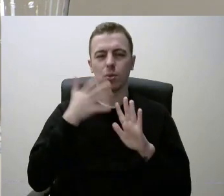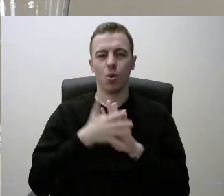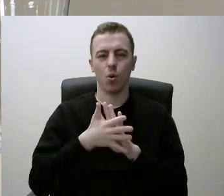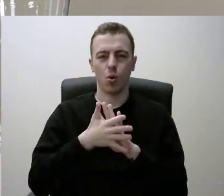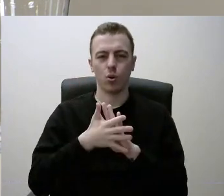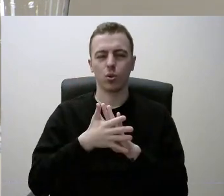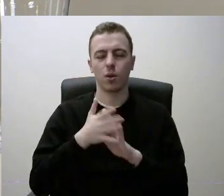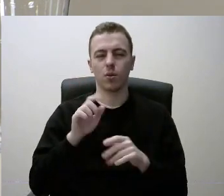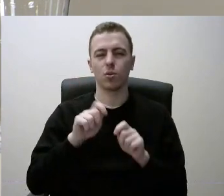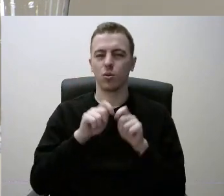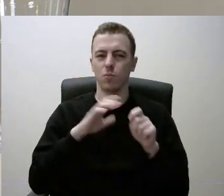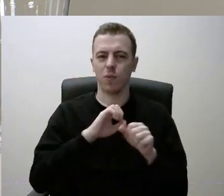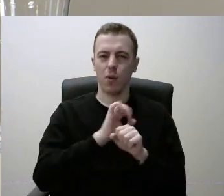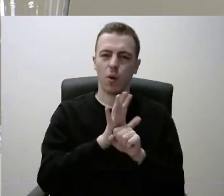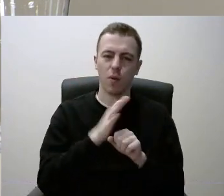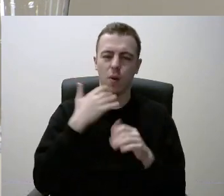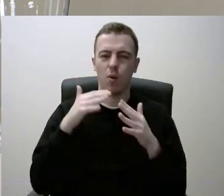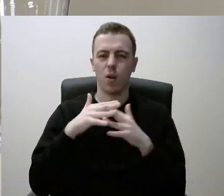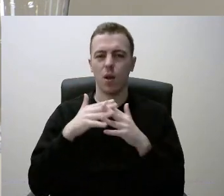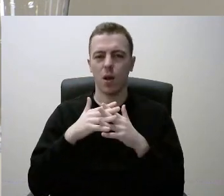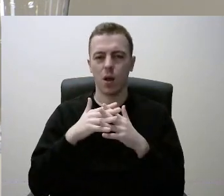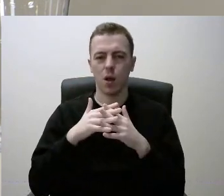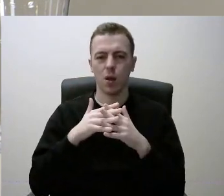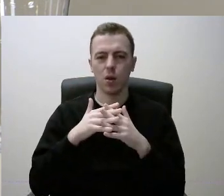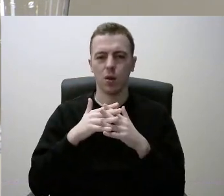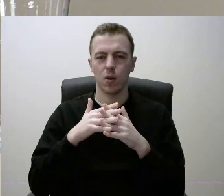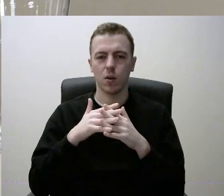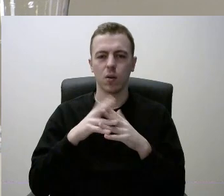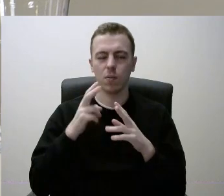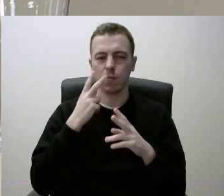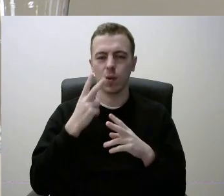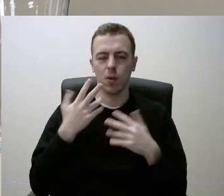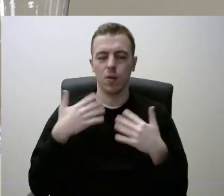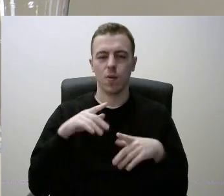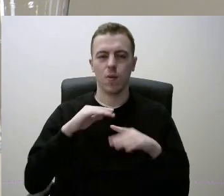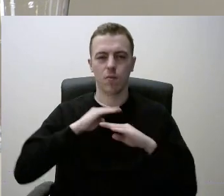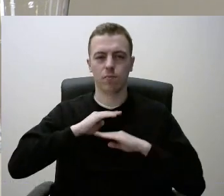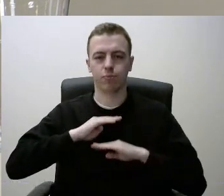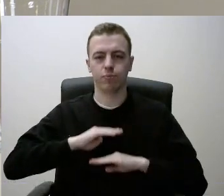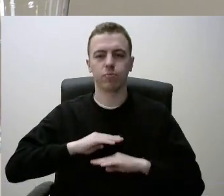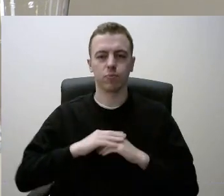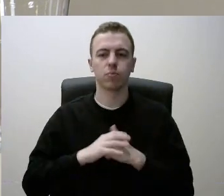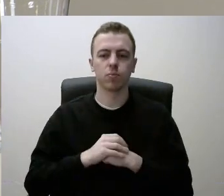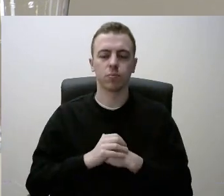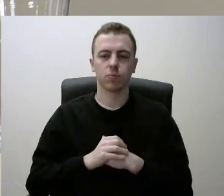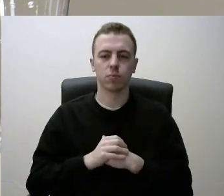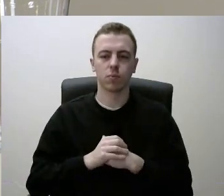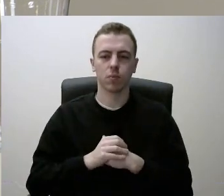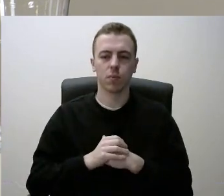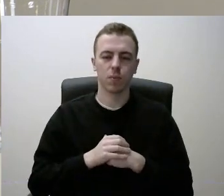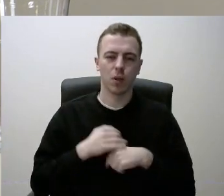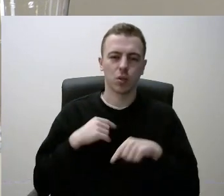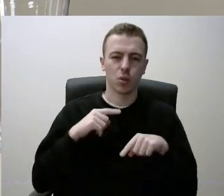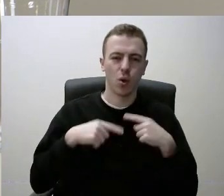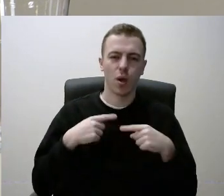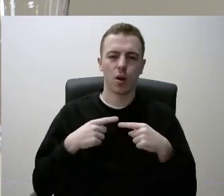nuo COVID-o, toliau prasidėjęs karas, matytai nepraeina be pasiekmių, nes mes su tokiais dalykais dar kaip šitoj kartoj,